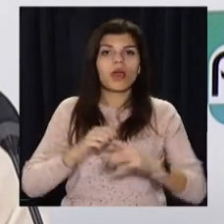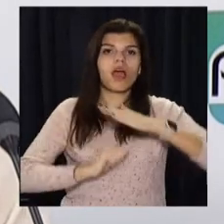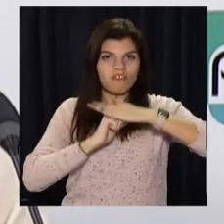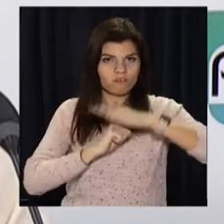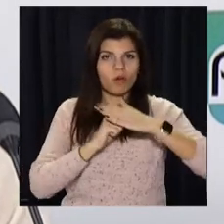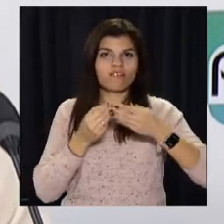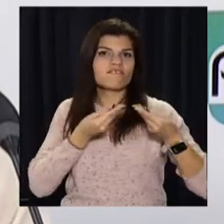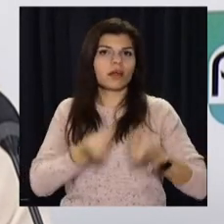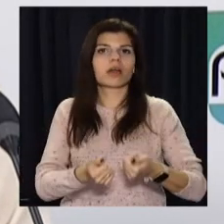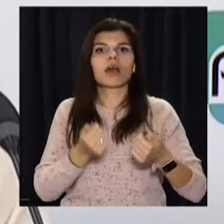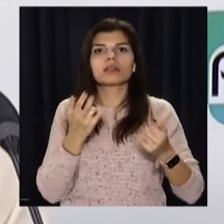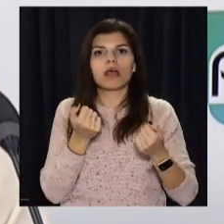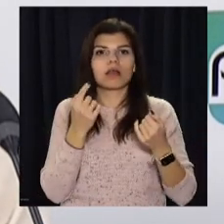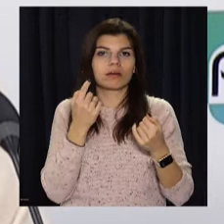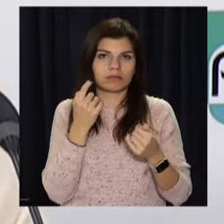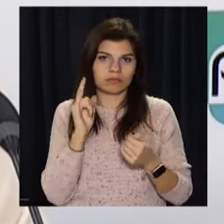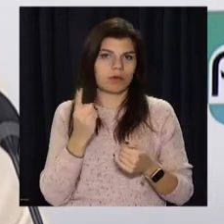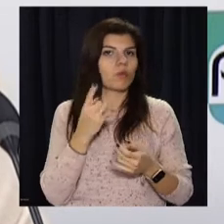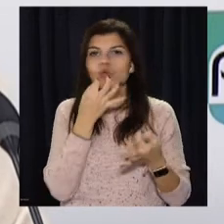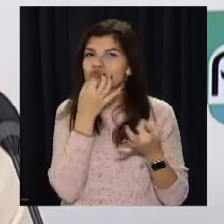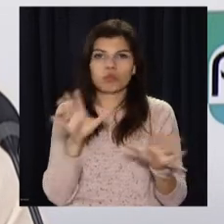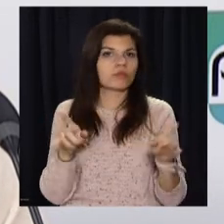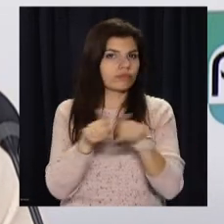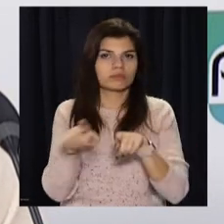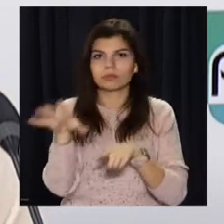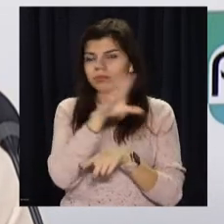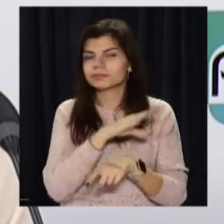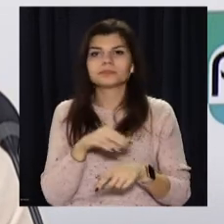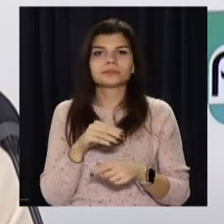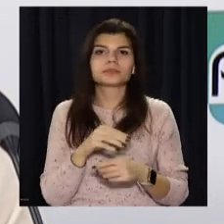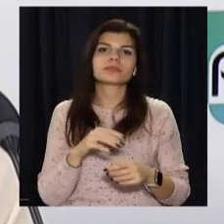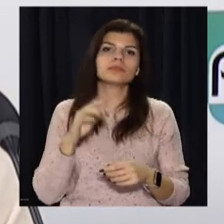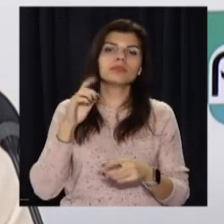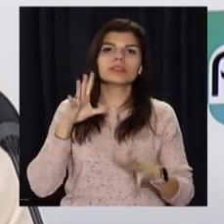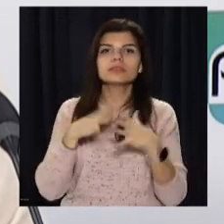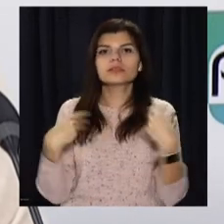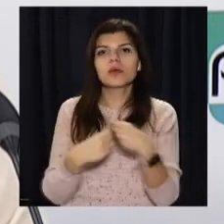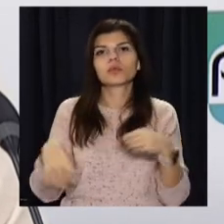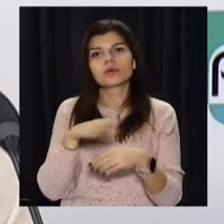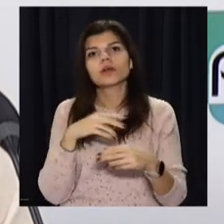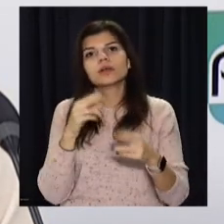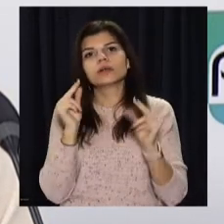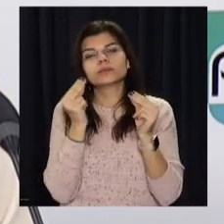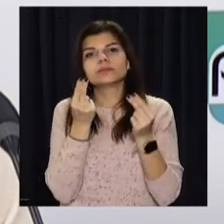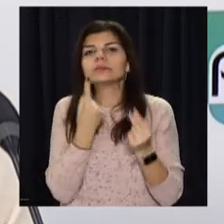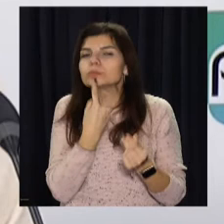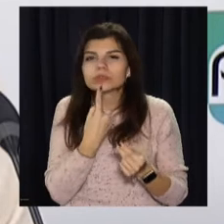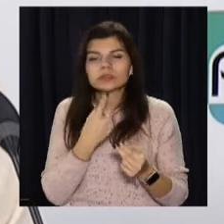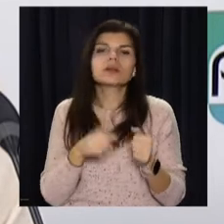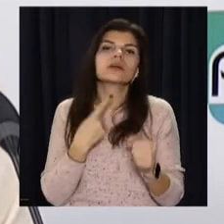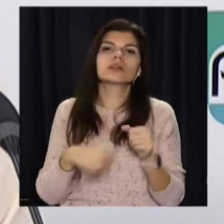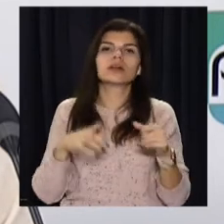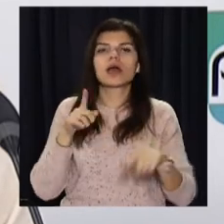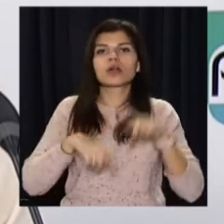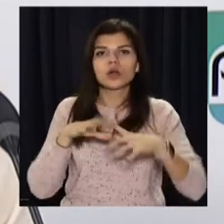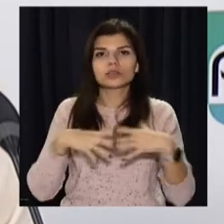для будь-якої дитини. Будь-то родина неблагополучна, будь-то родина, яка